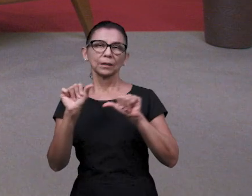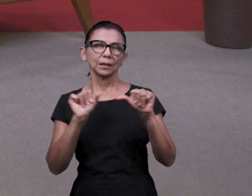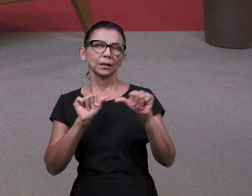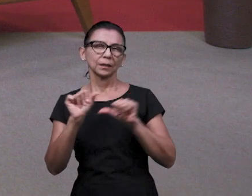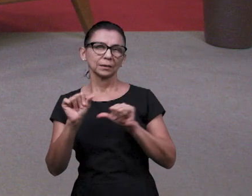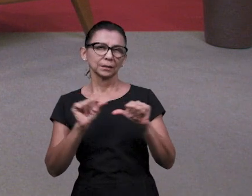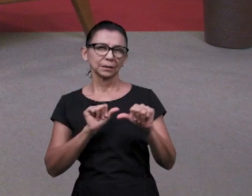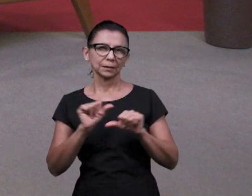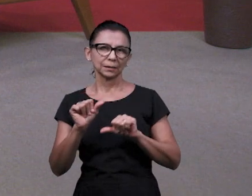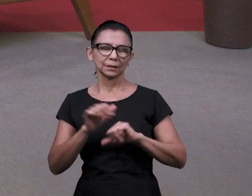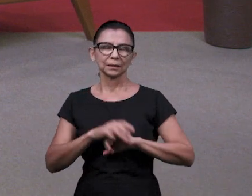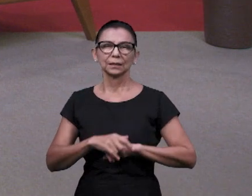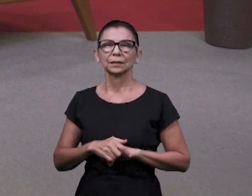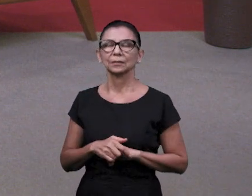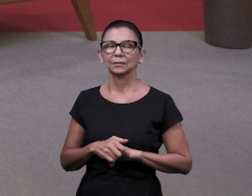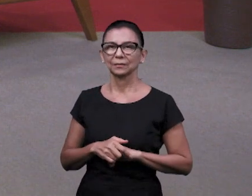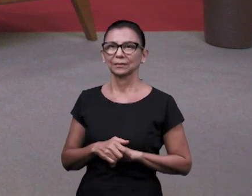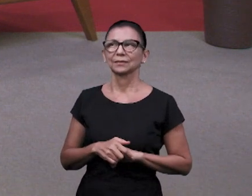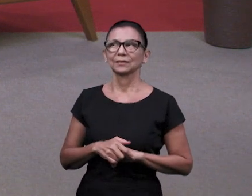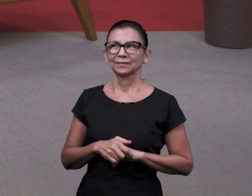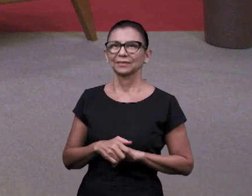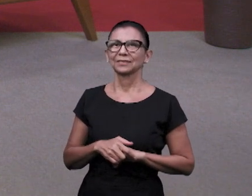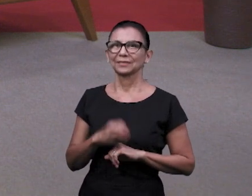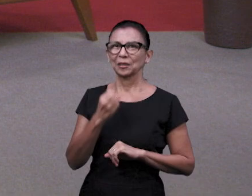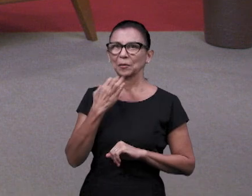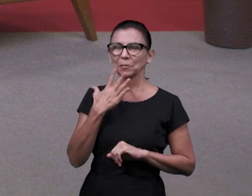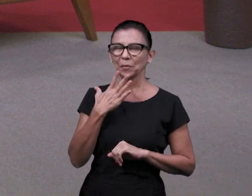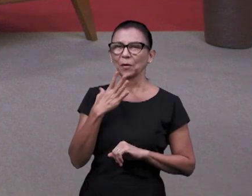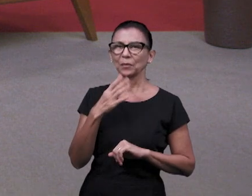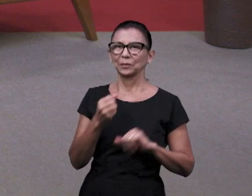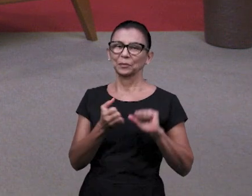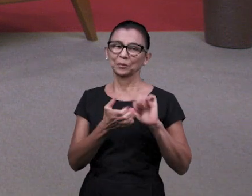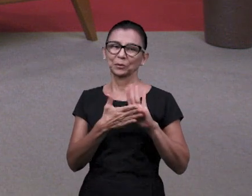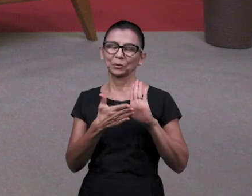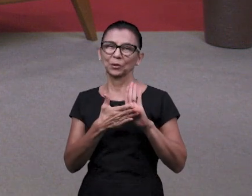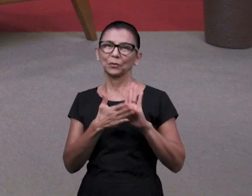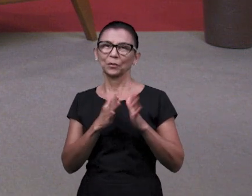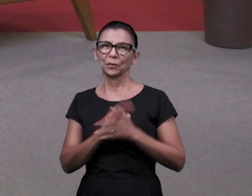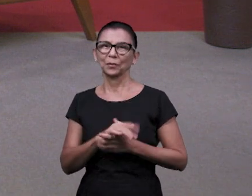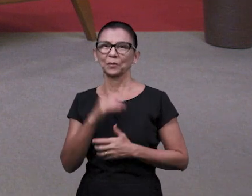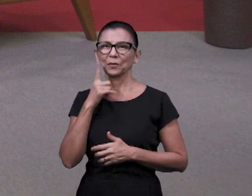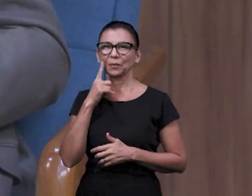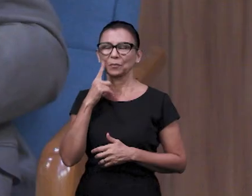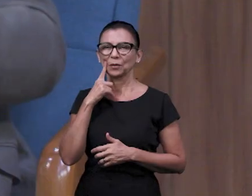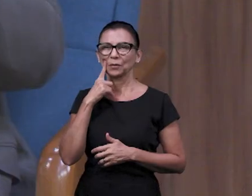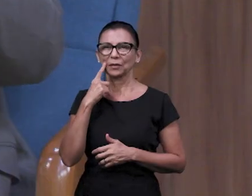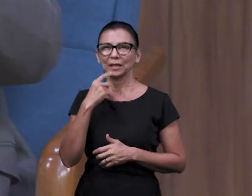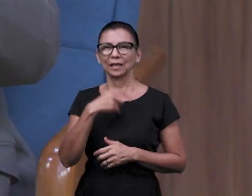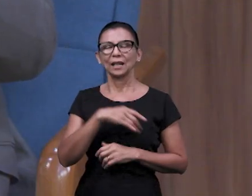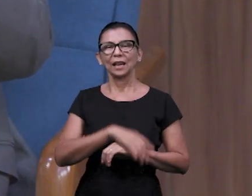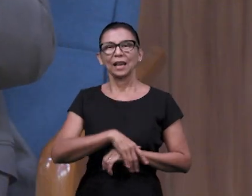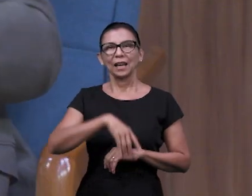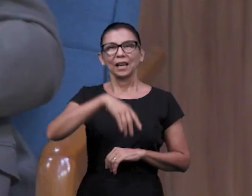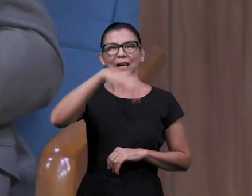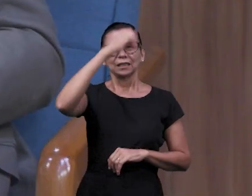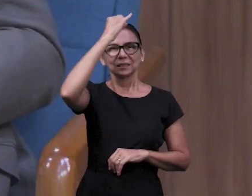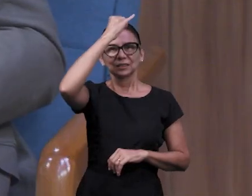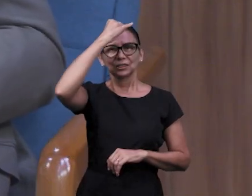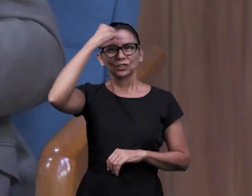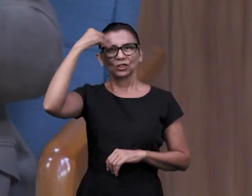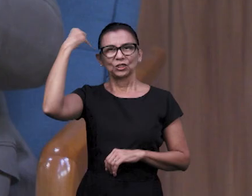de l'exécution d'une louange. Celle qui va donner l'étude, c'est la sœur Janaïne. Donc, prenez votre